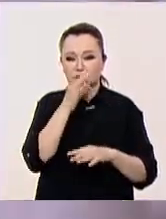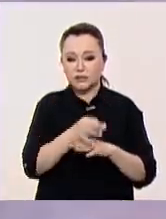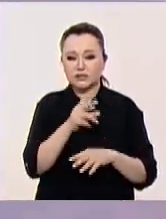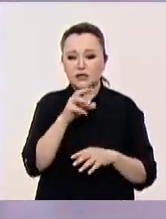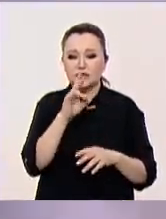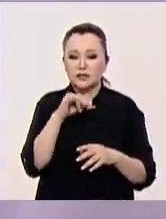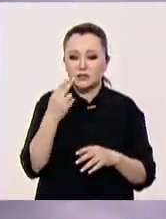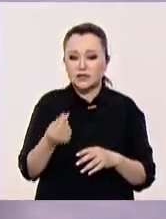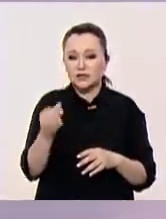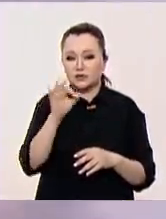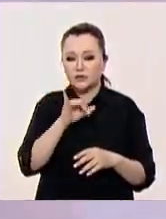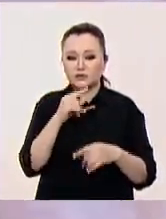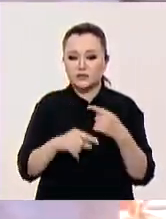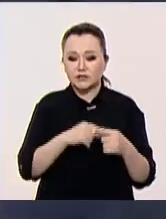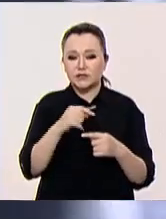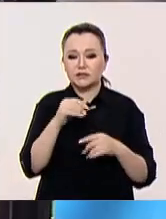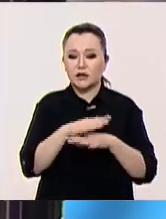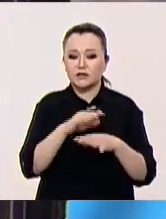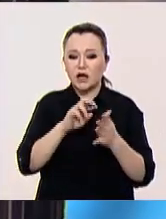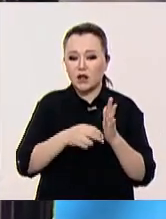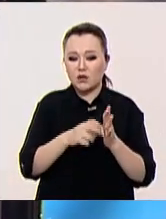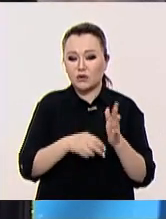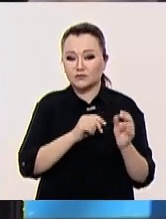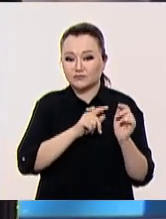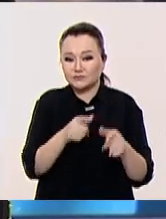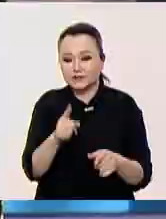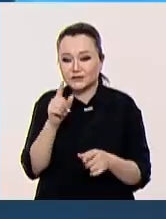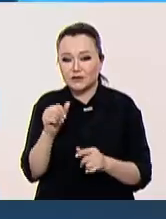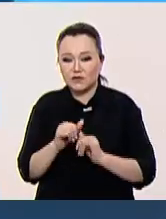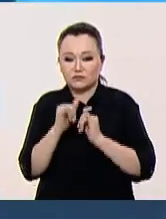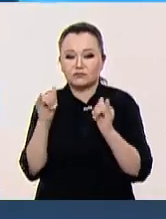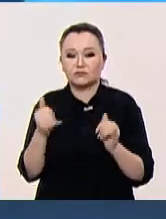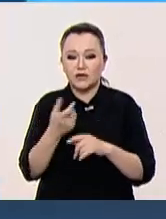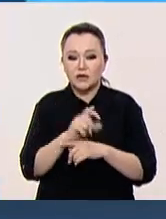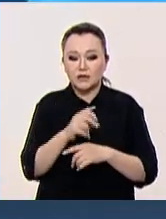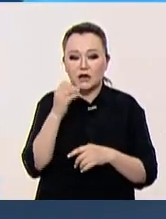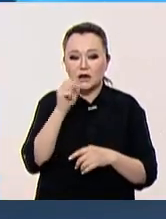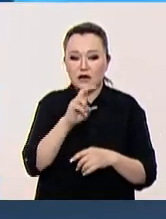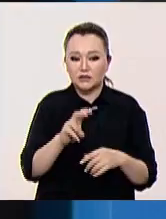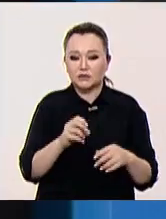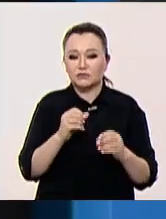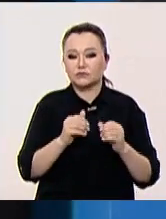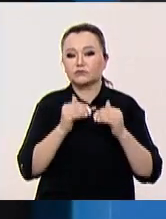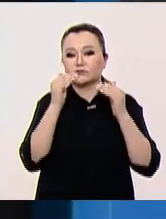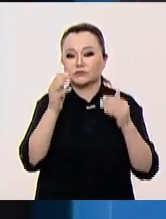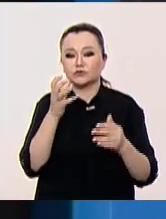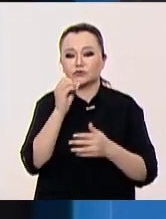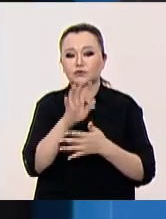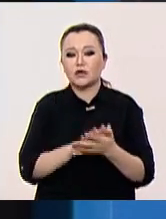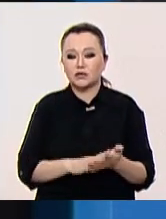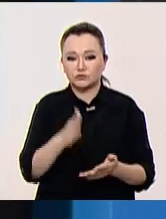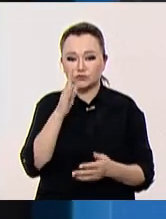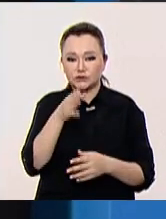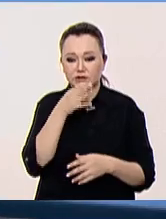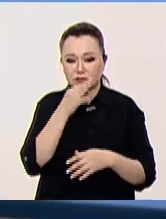валютаны үкімет интервенция арқылы салықтық түсімдер үшін нығайтып отыр дейді. Сондықтан ақш валютасының шарықтай түсетін кезі алда деп